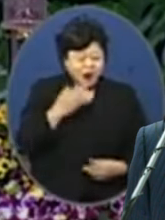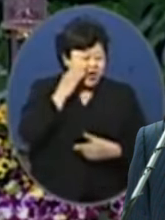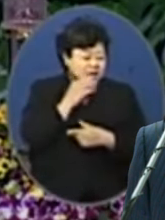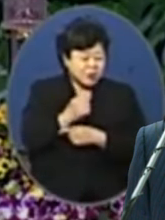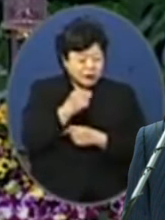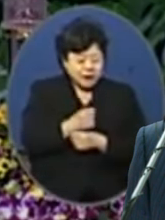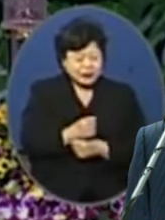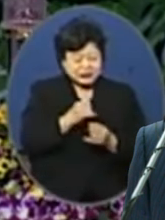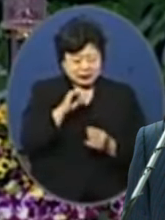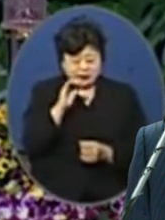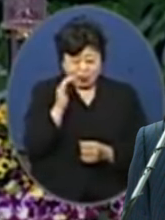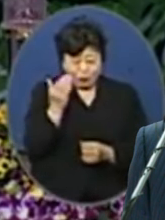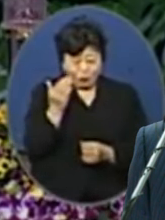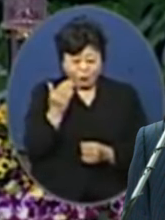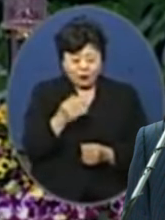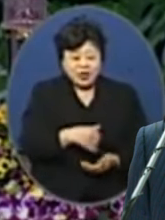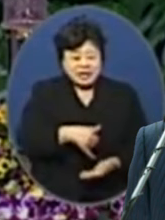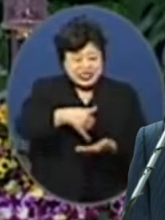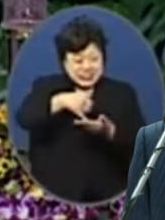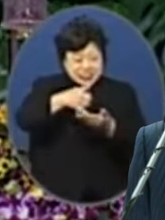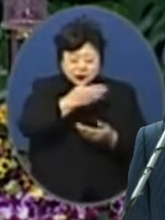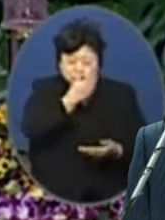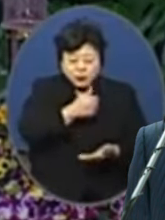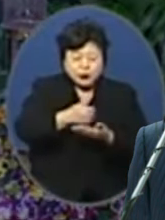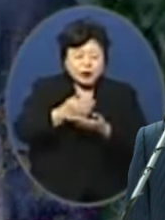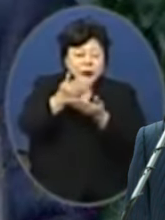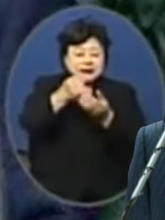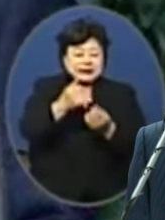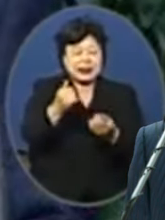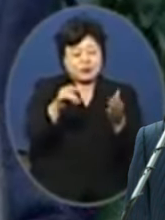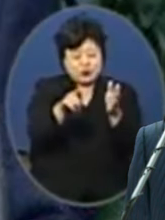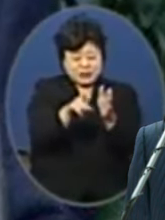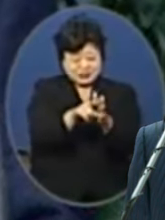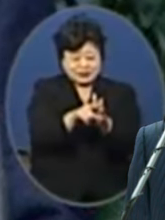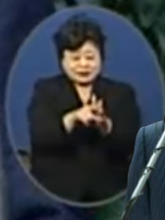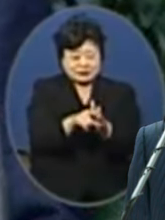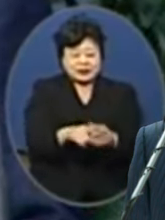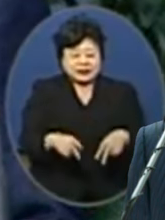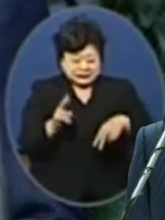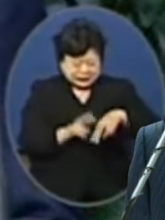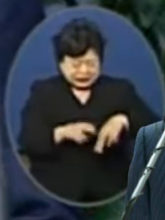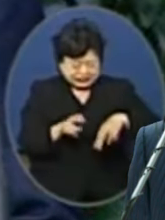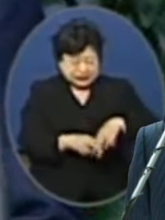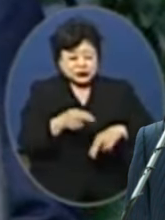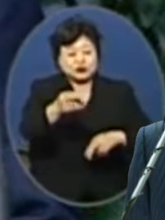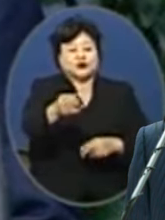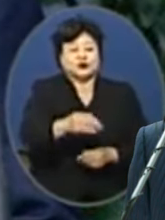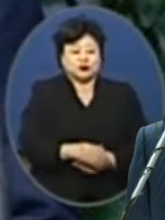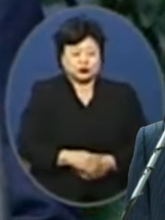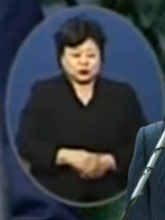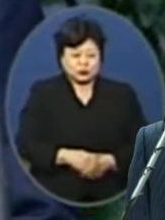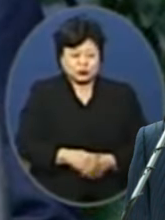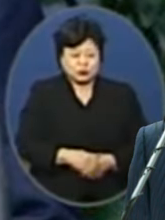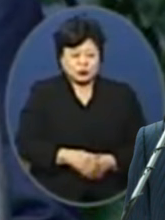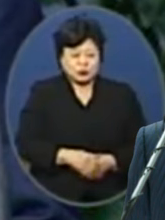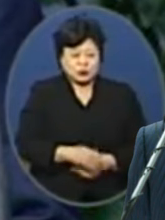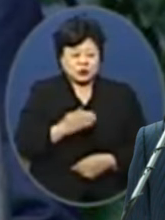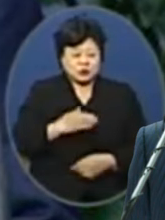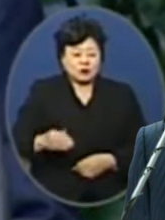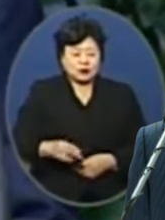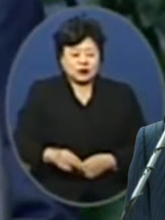맺을 수 있는 사람이 되고 인격적으로 존경받는 사람이 되기 위해서 채찍을 들어 때리고 목이